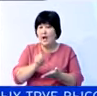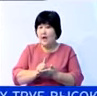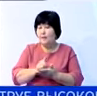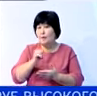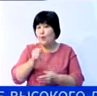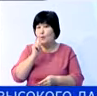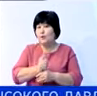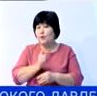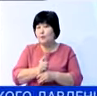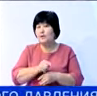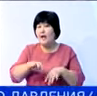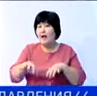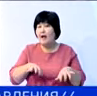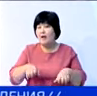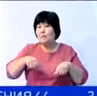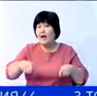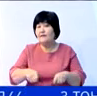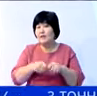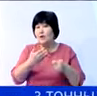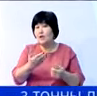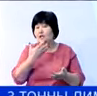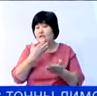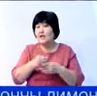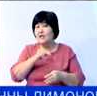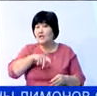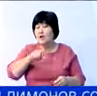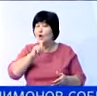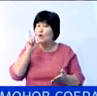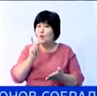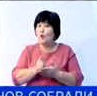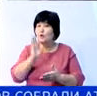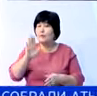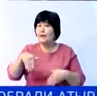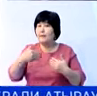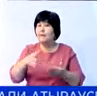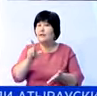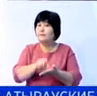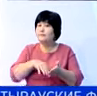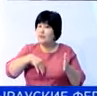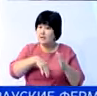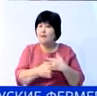по предупреждению коррупционных правонарушений среди своих сотрудников, должен будет подать в отставку.